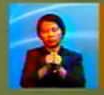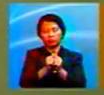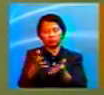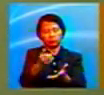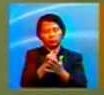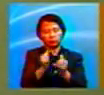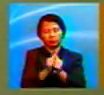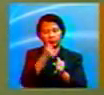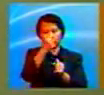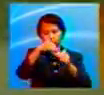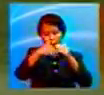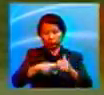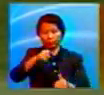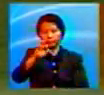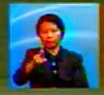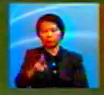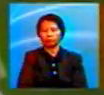terkumpul 10 di bawah par.